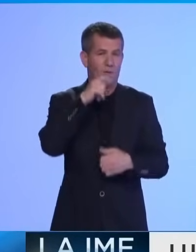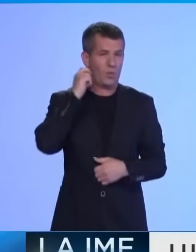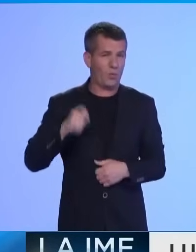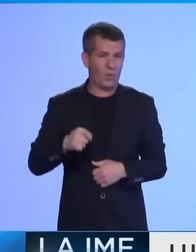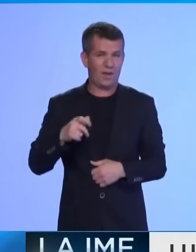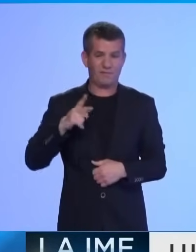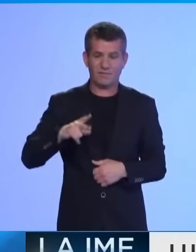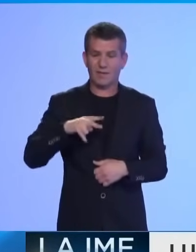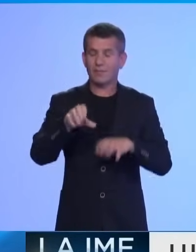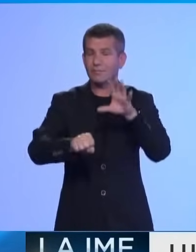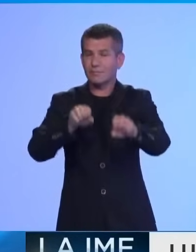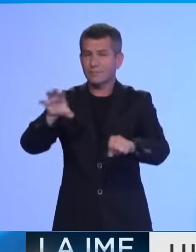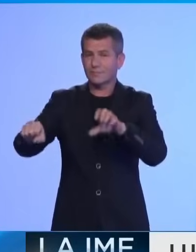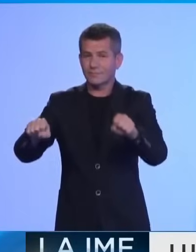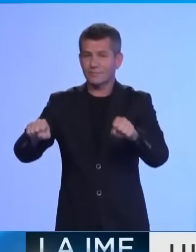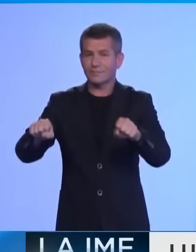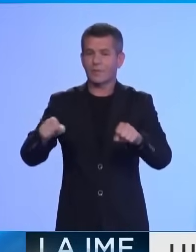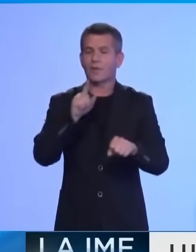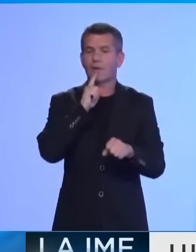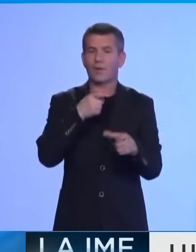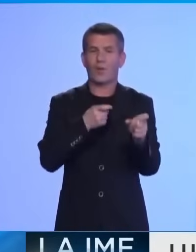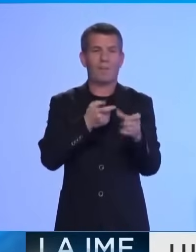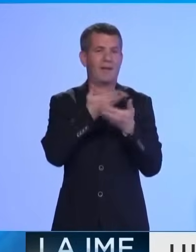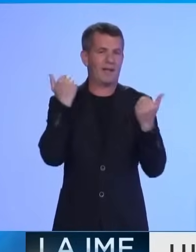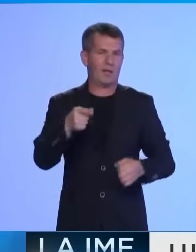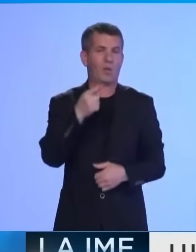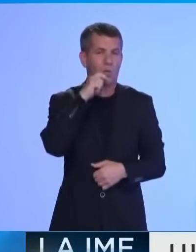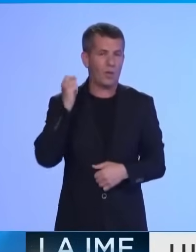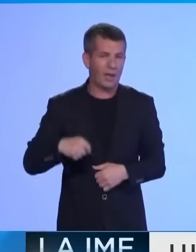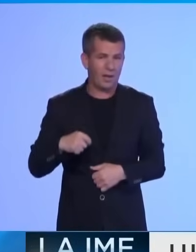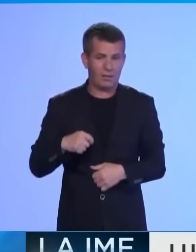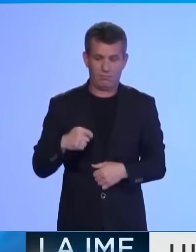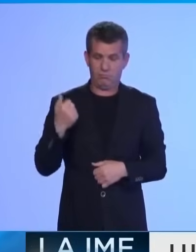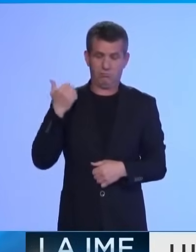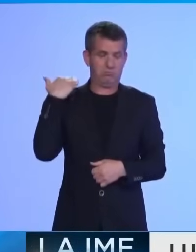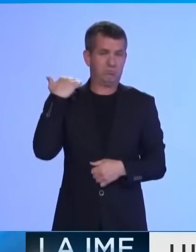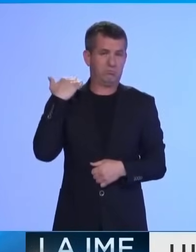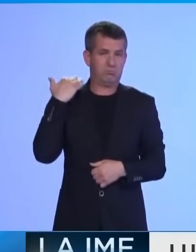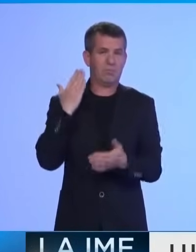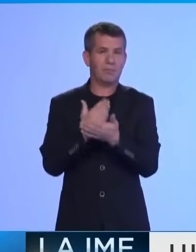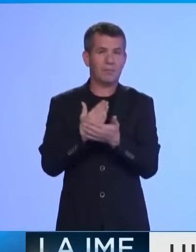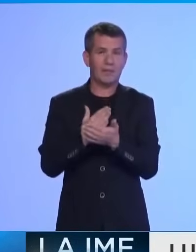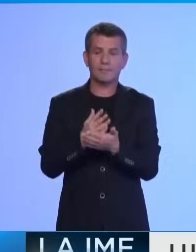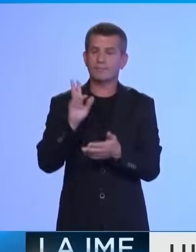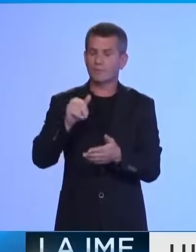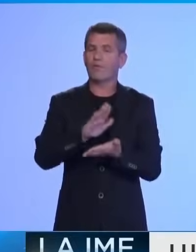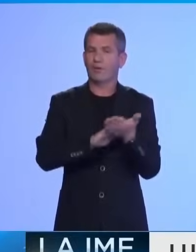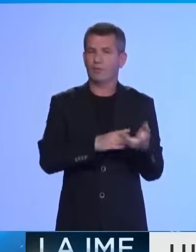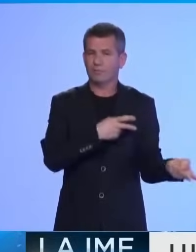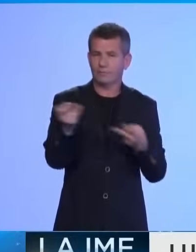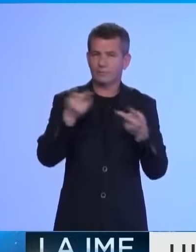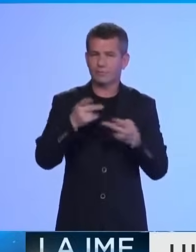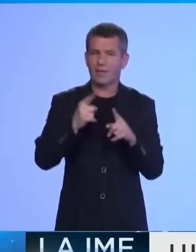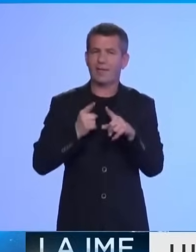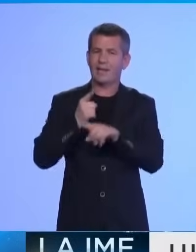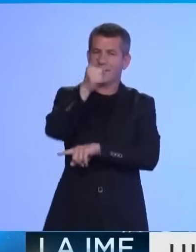fundit, duke përfituar nga mungesa e armëve të Ukrainës. Një vit më parë, Mbretëria e Bashkuar konfirmoi se kishte filluar furnizimin me